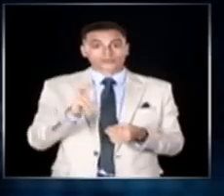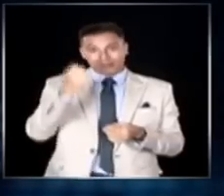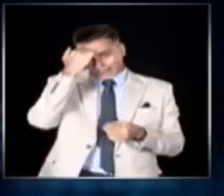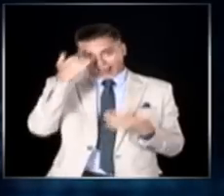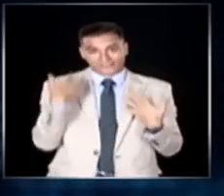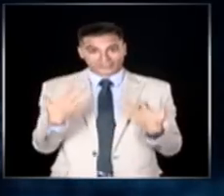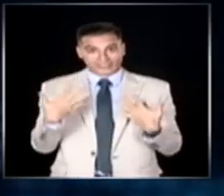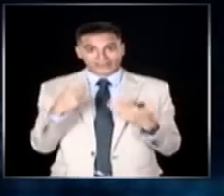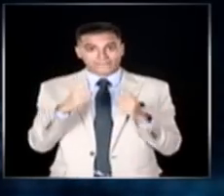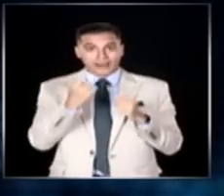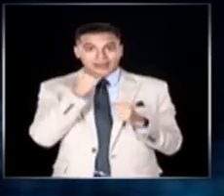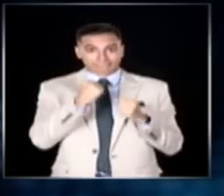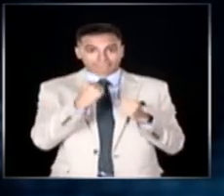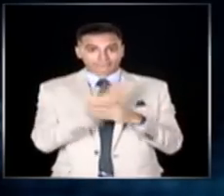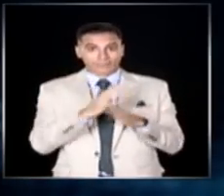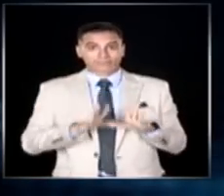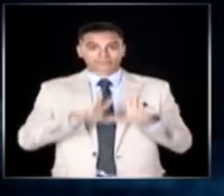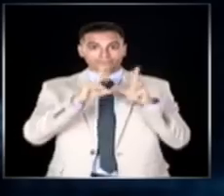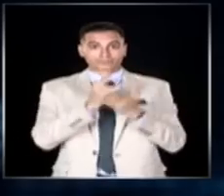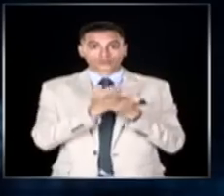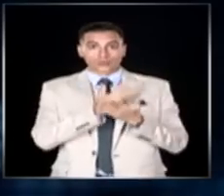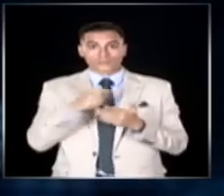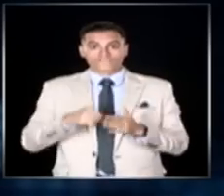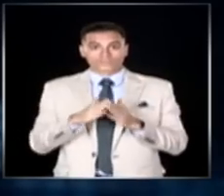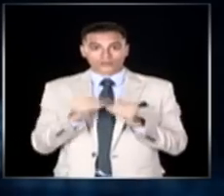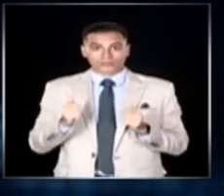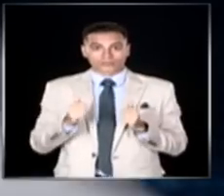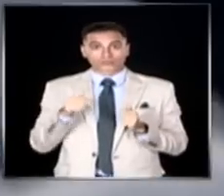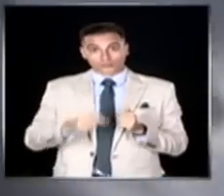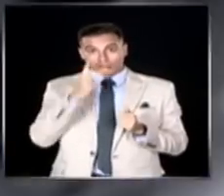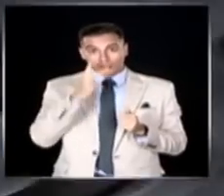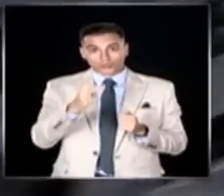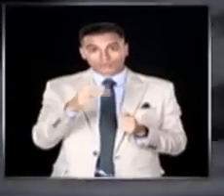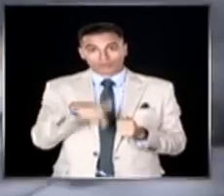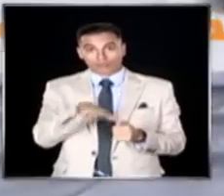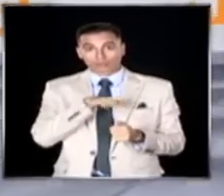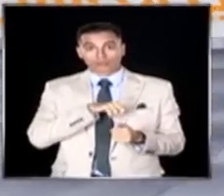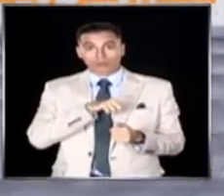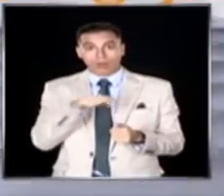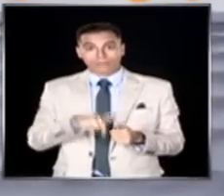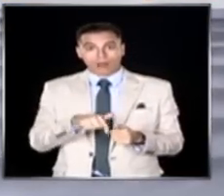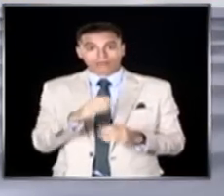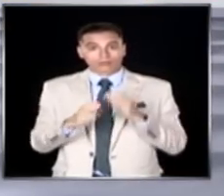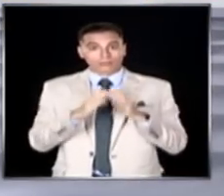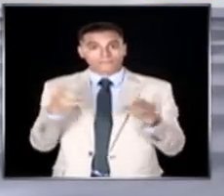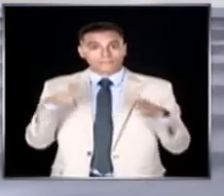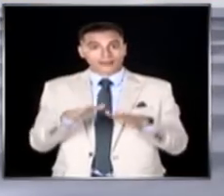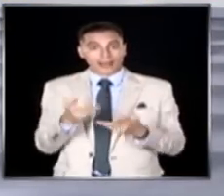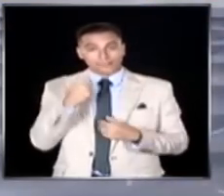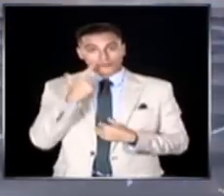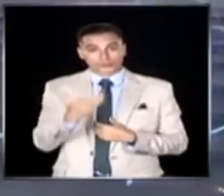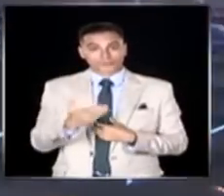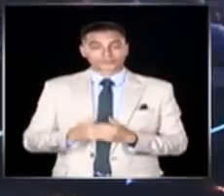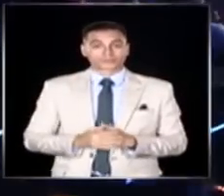5,670,000 جنيه في خزنة البنك الأهلي لتطوير المدارس الحكومية. تعالوا نشوف طلاب مصر النهاردة هيوصلوا المبلغ